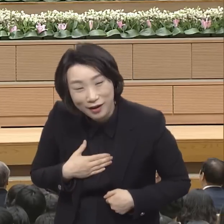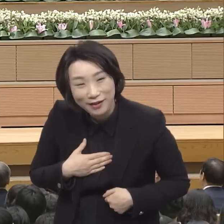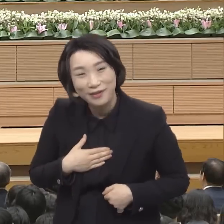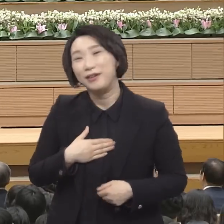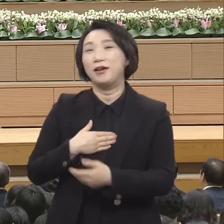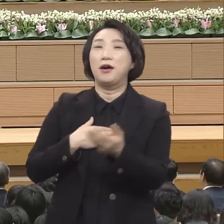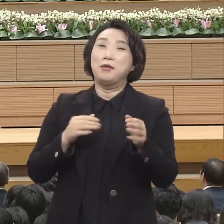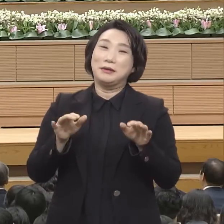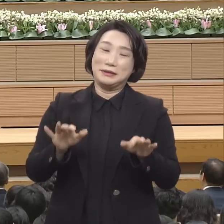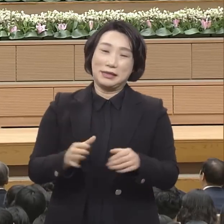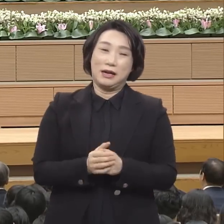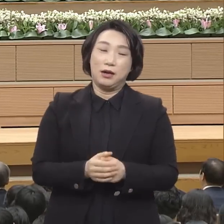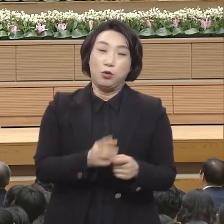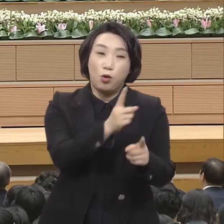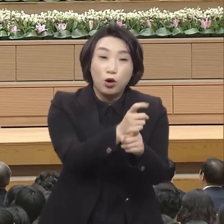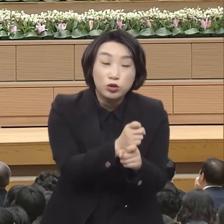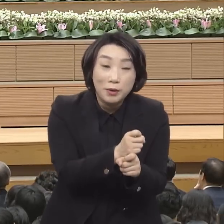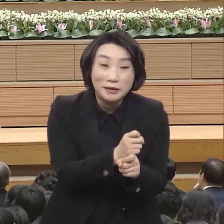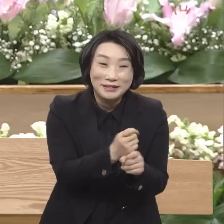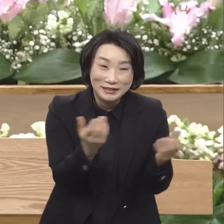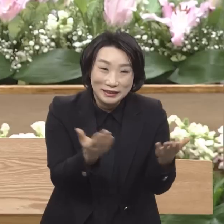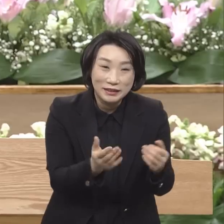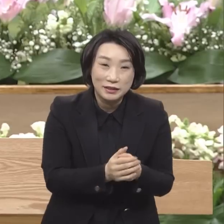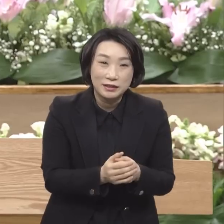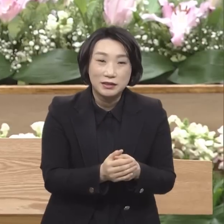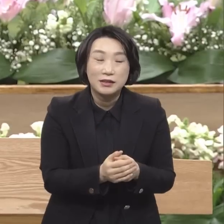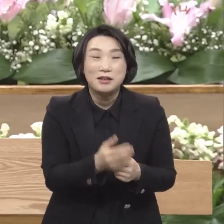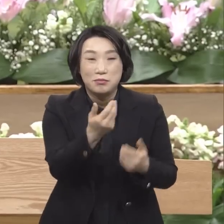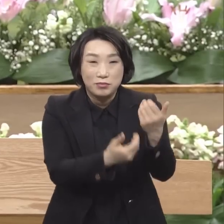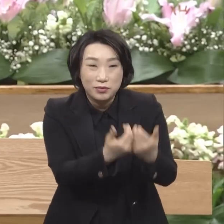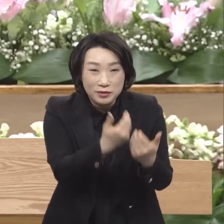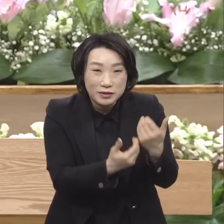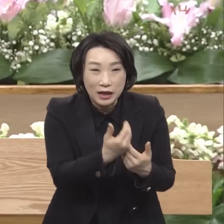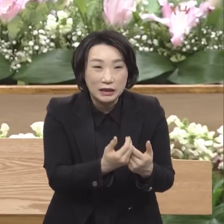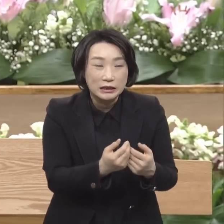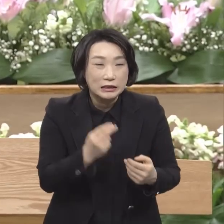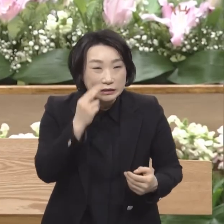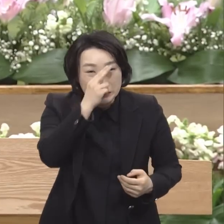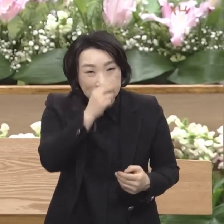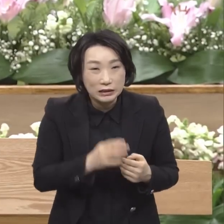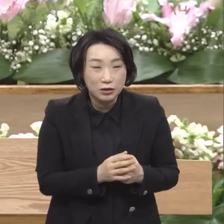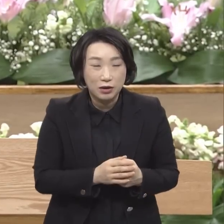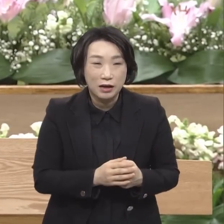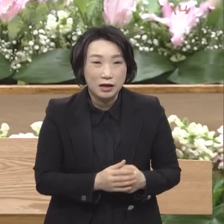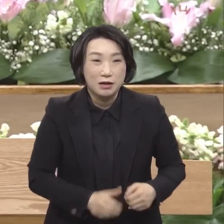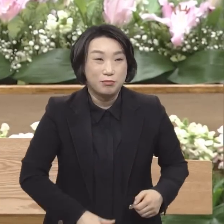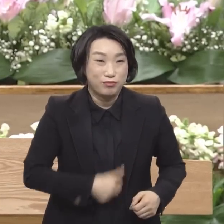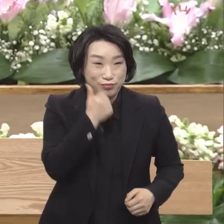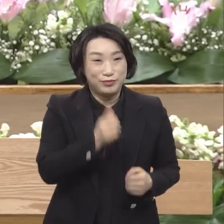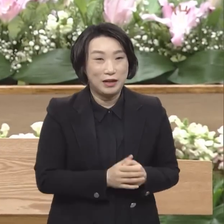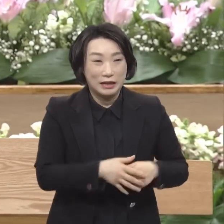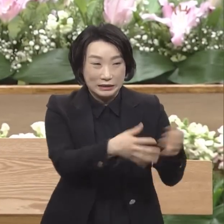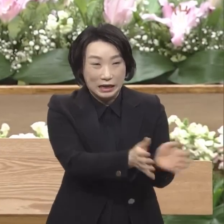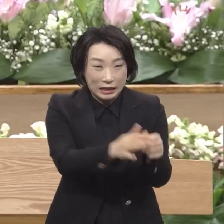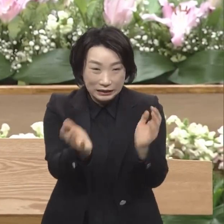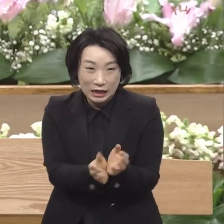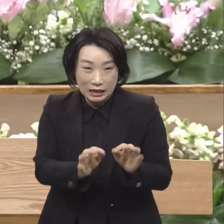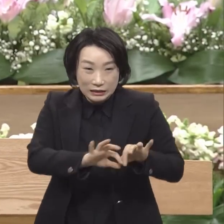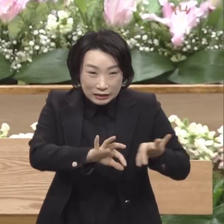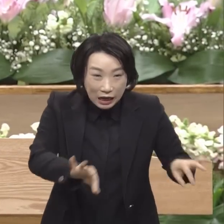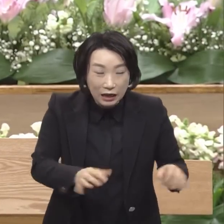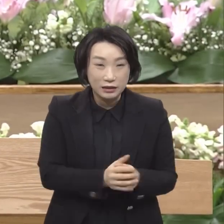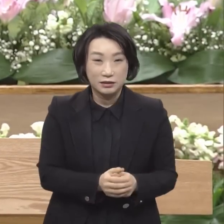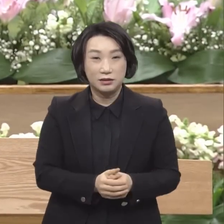자, 원수 맺는 것과 분쟁과 시기와 분냄과 당짓는